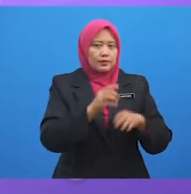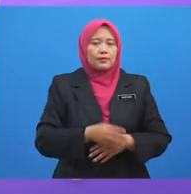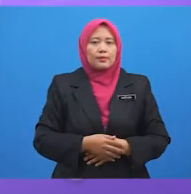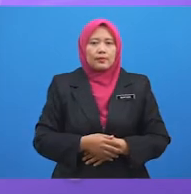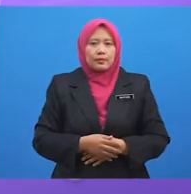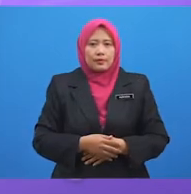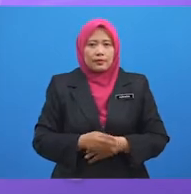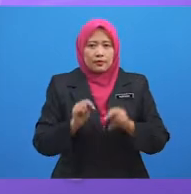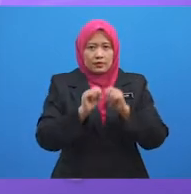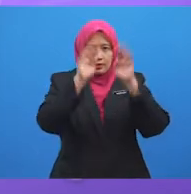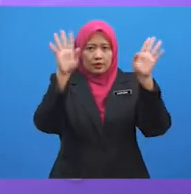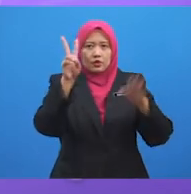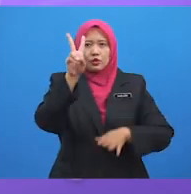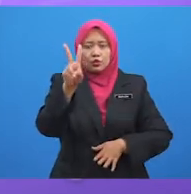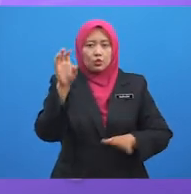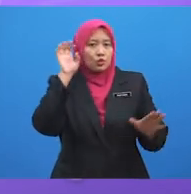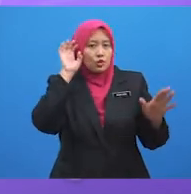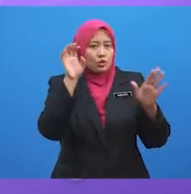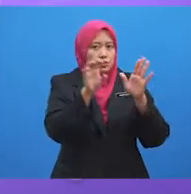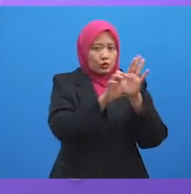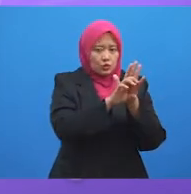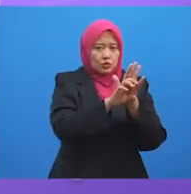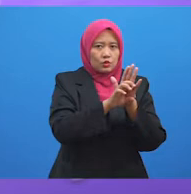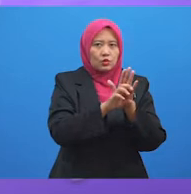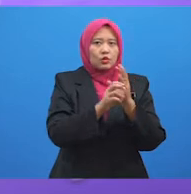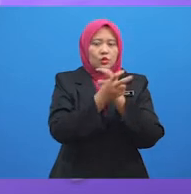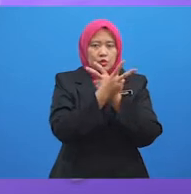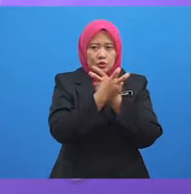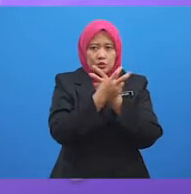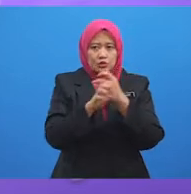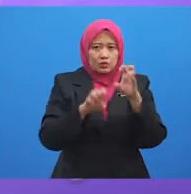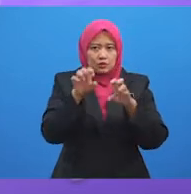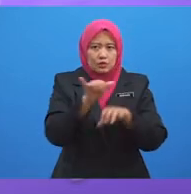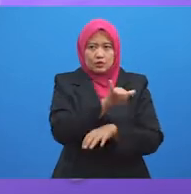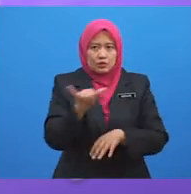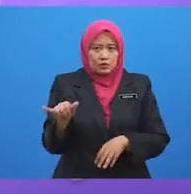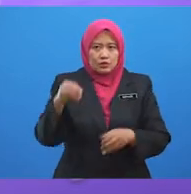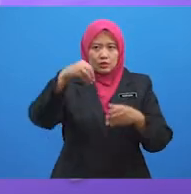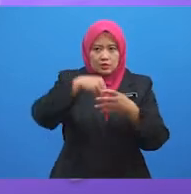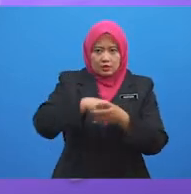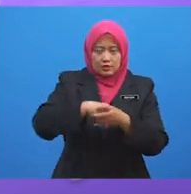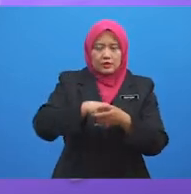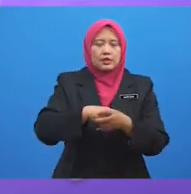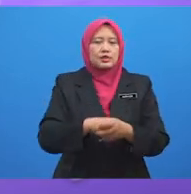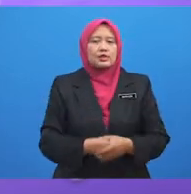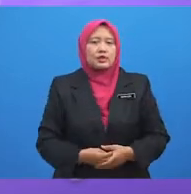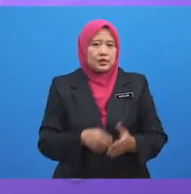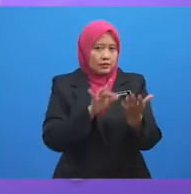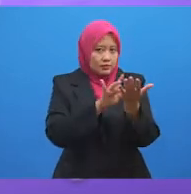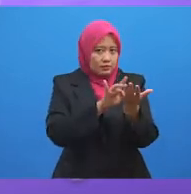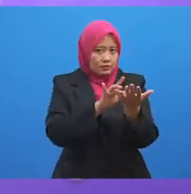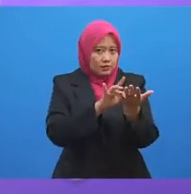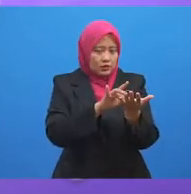Nyatakan dua contoh radioisotop yang digunakan dalam